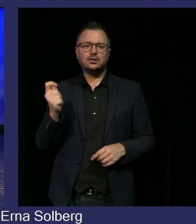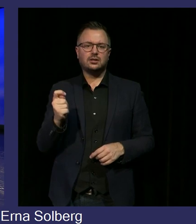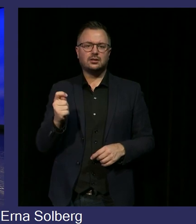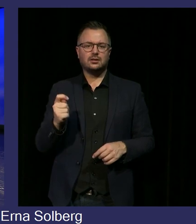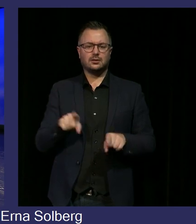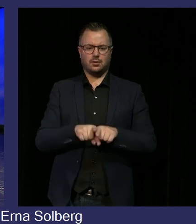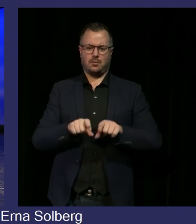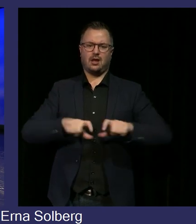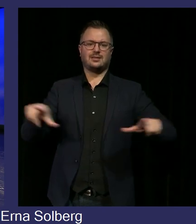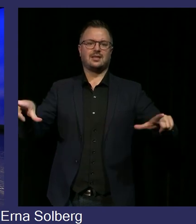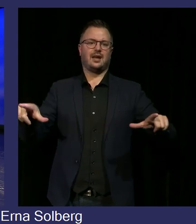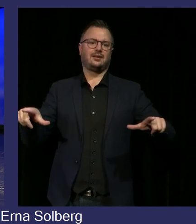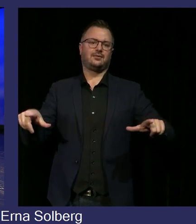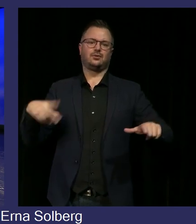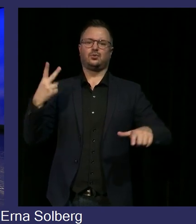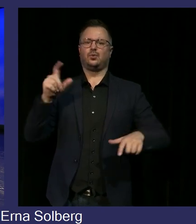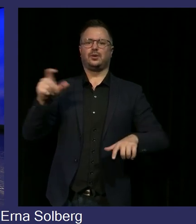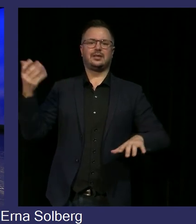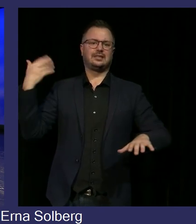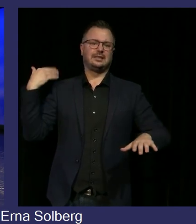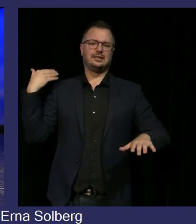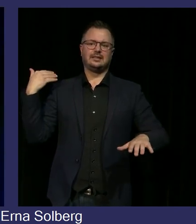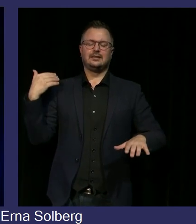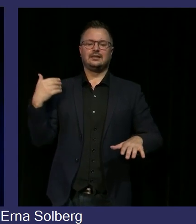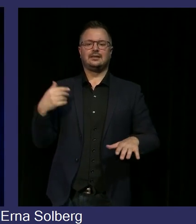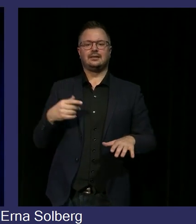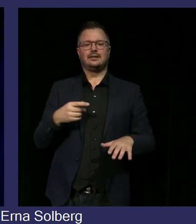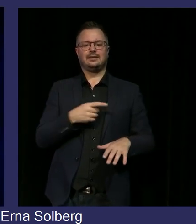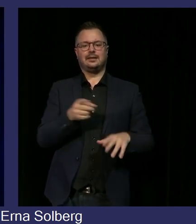eller for et par uker siden,